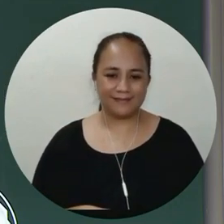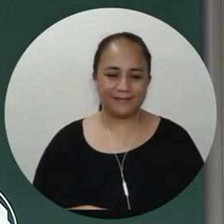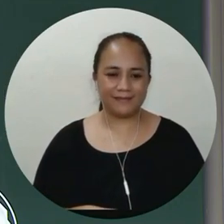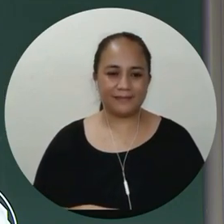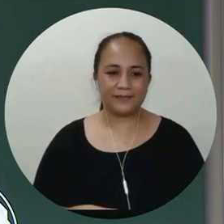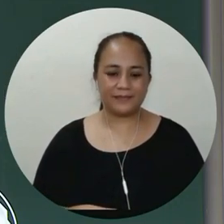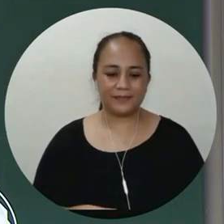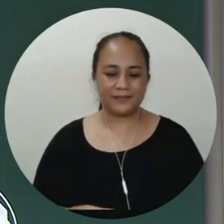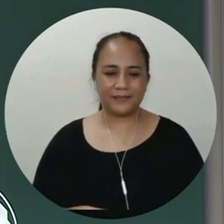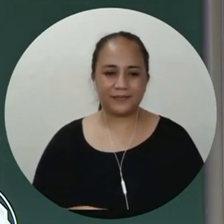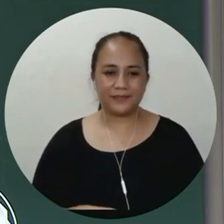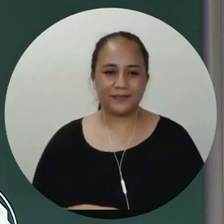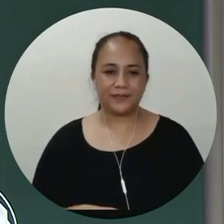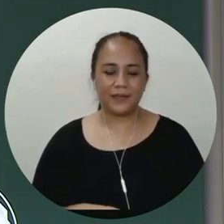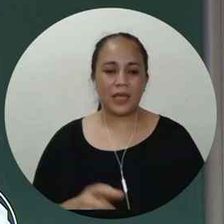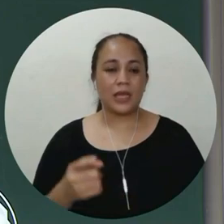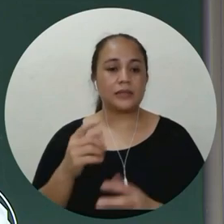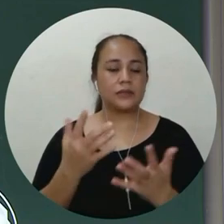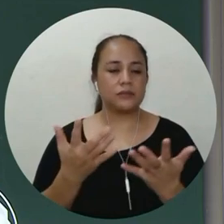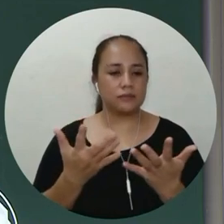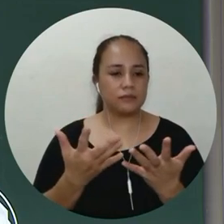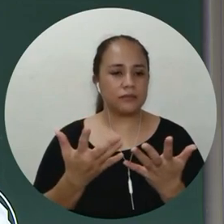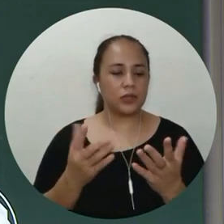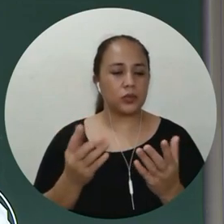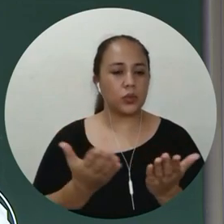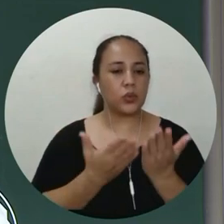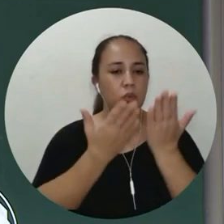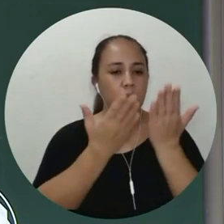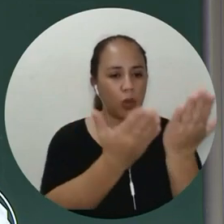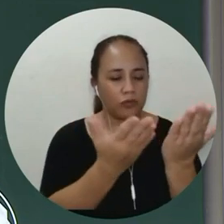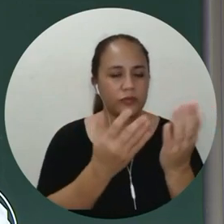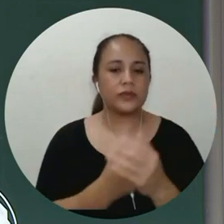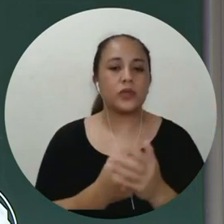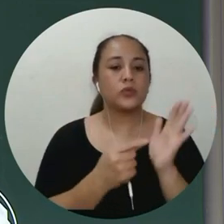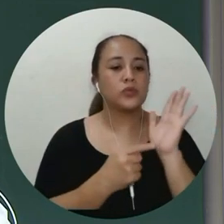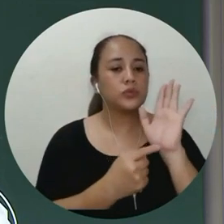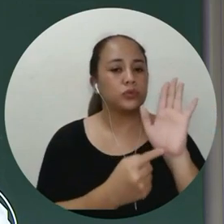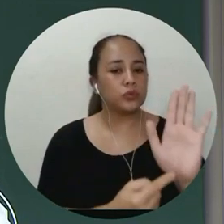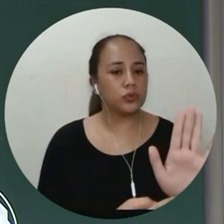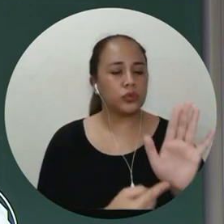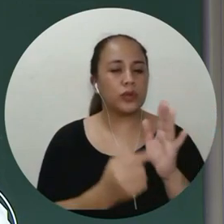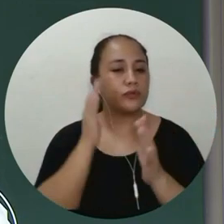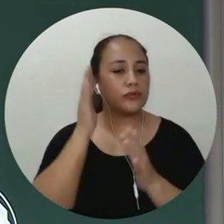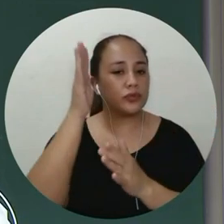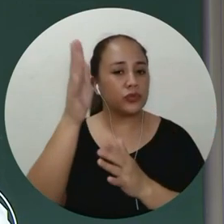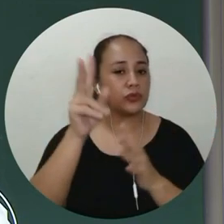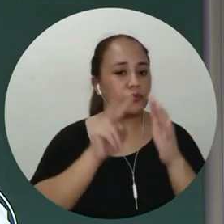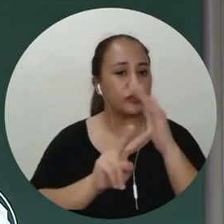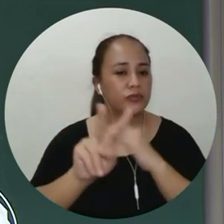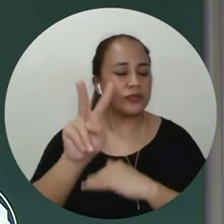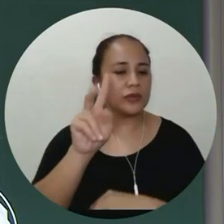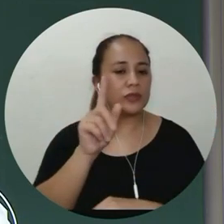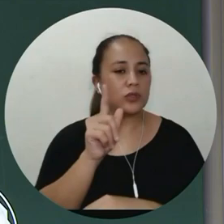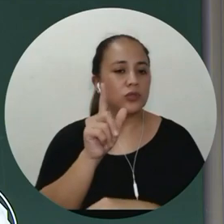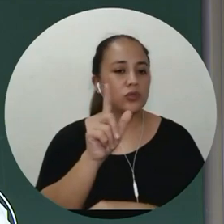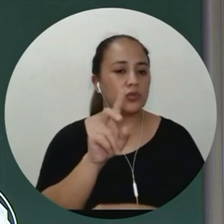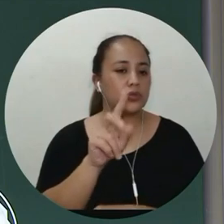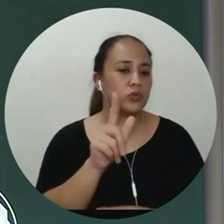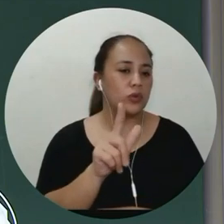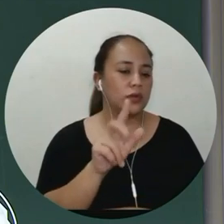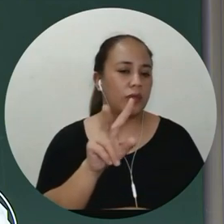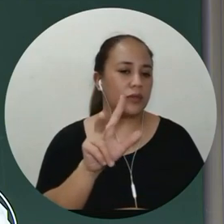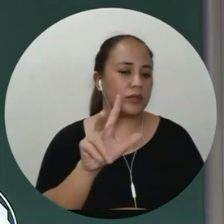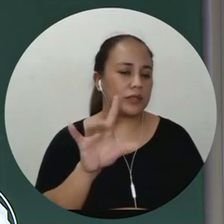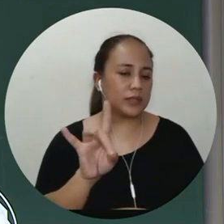미래 비전을 제시하는 겁니다. So it is to offer or to show the future vision for the 237 nations and the 5,000 people